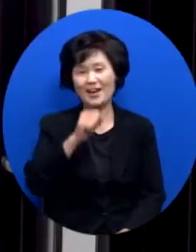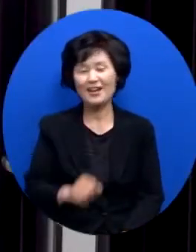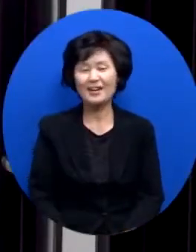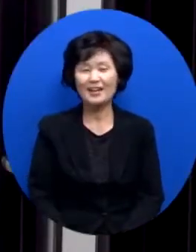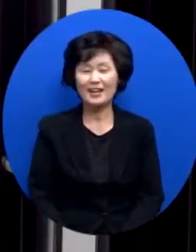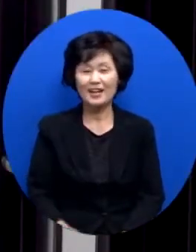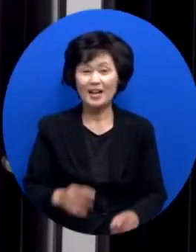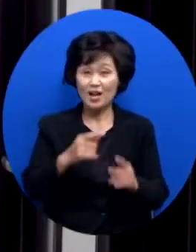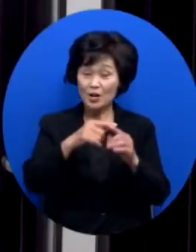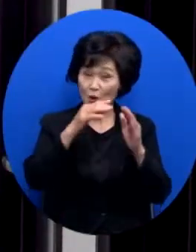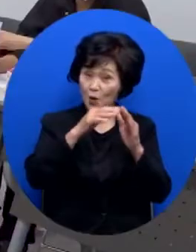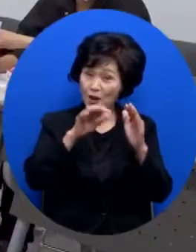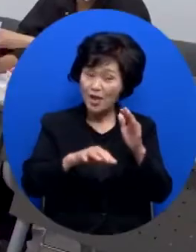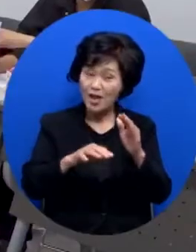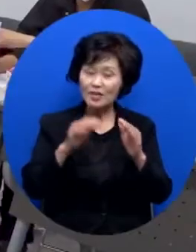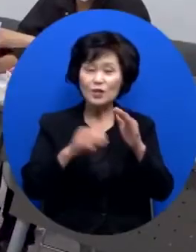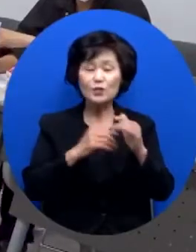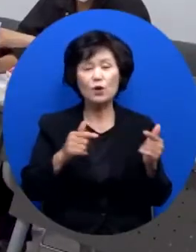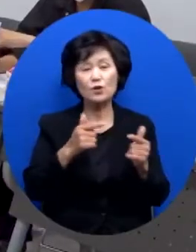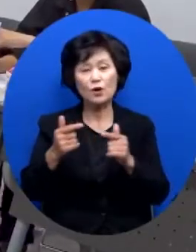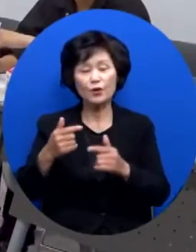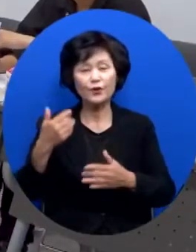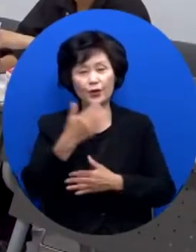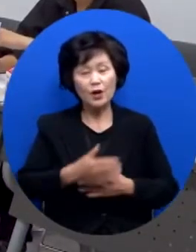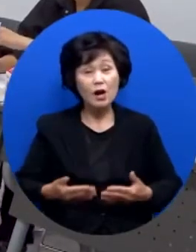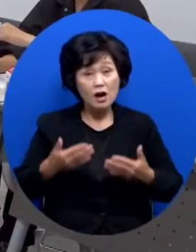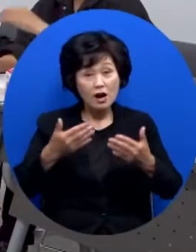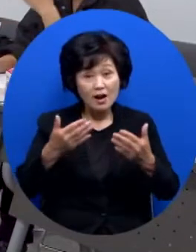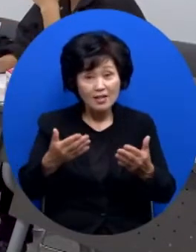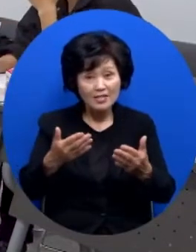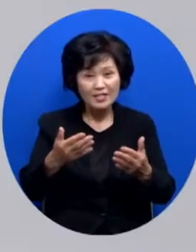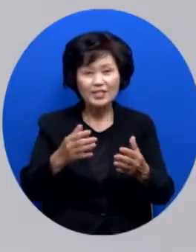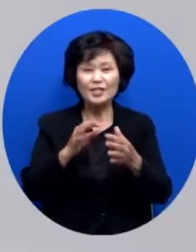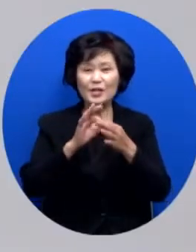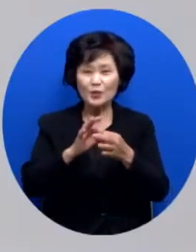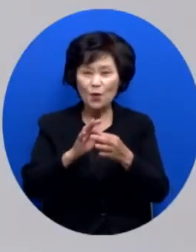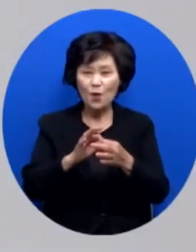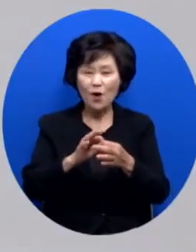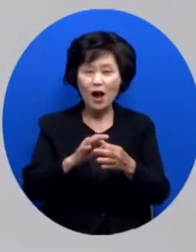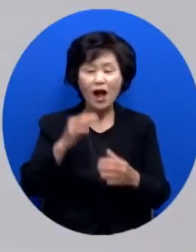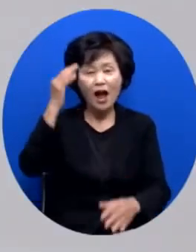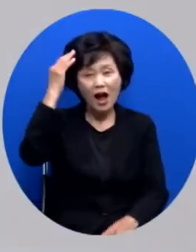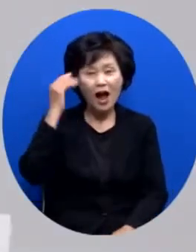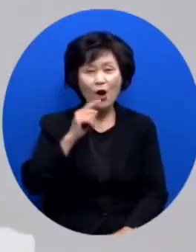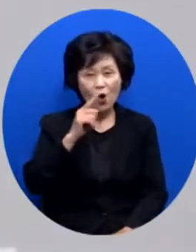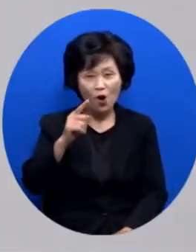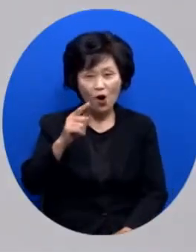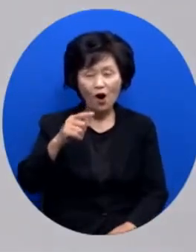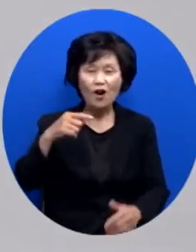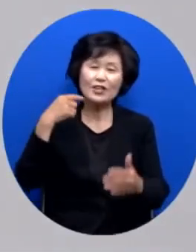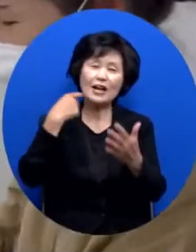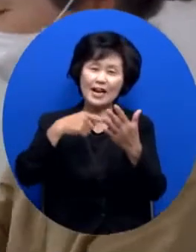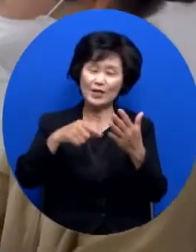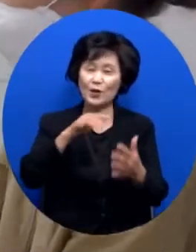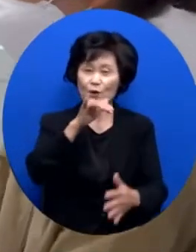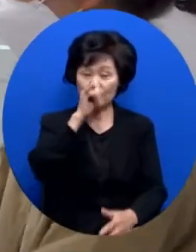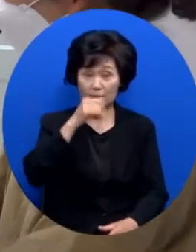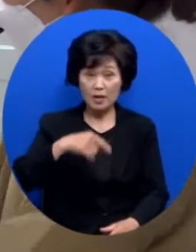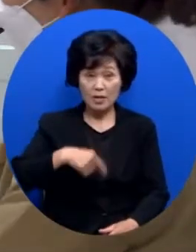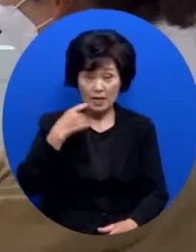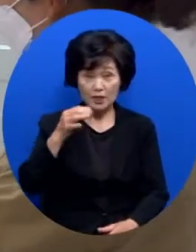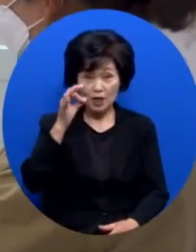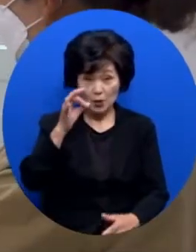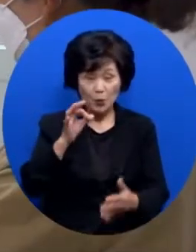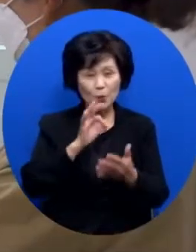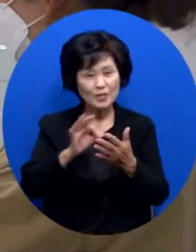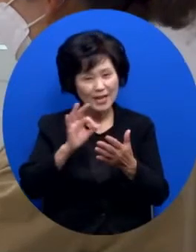장동교회는 성도들의 헌신에 힘입어 한국어 사역도 진행합니다. 성도 20여 명은 휴가 기간에 자비를 들여 알바트로스 우리말